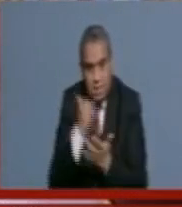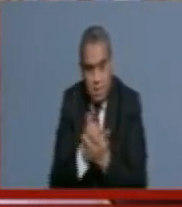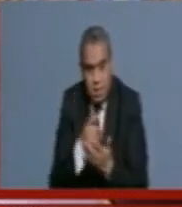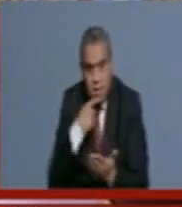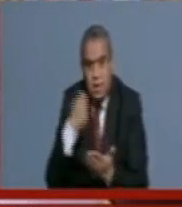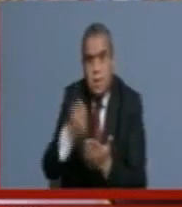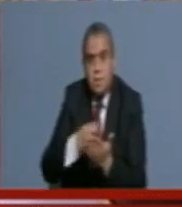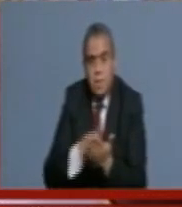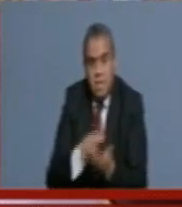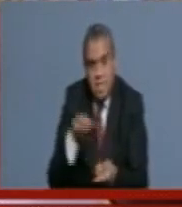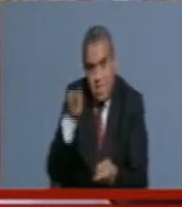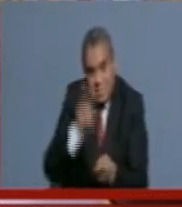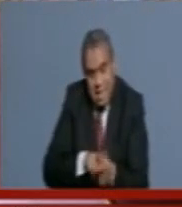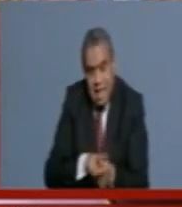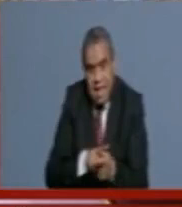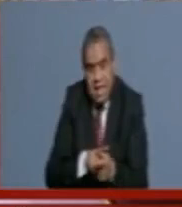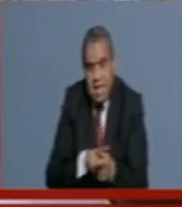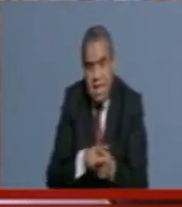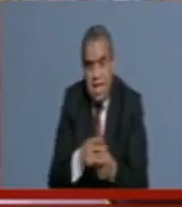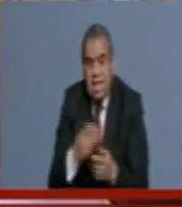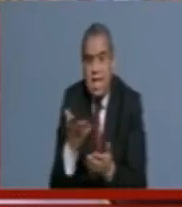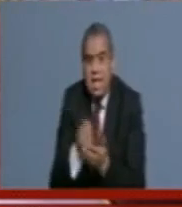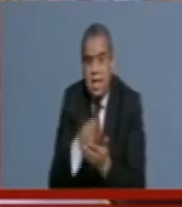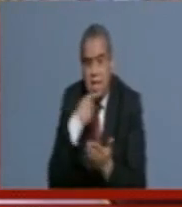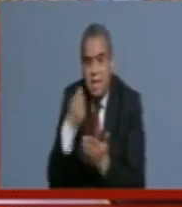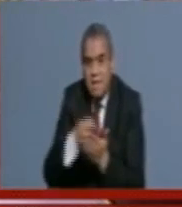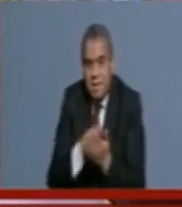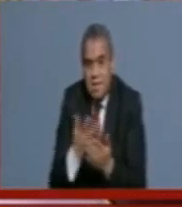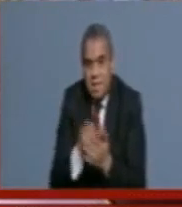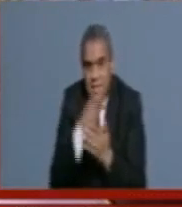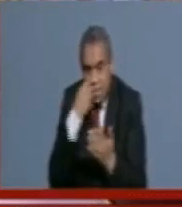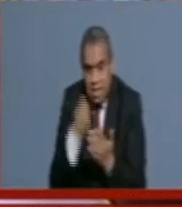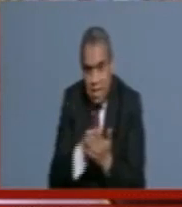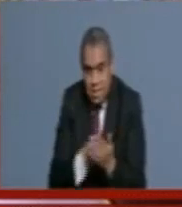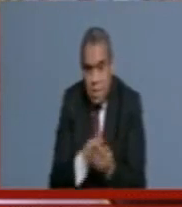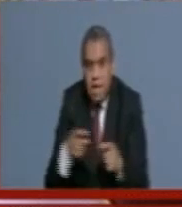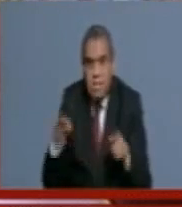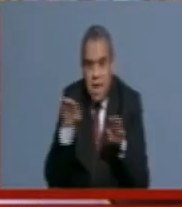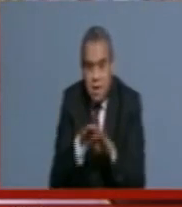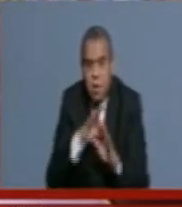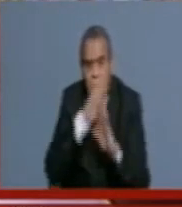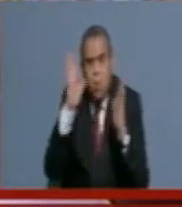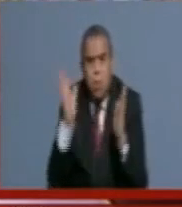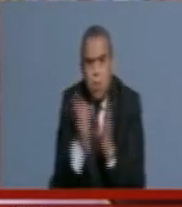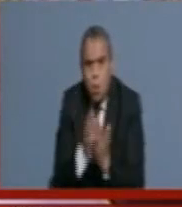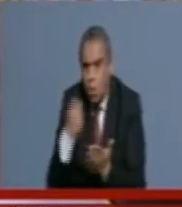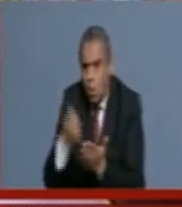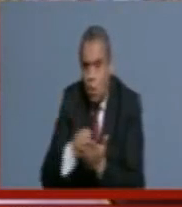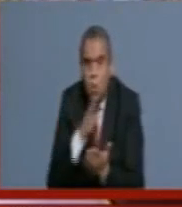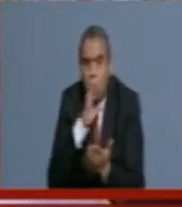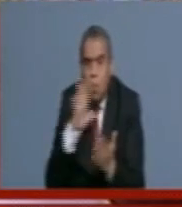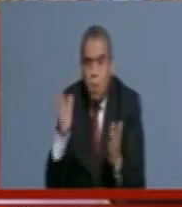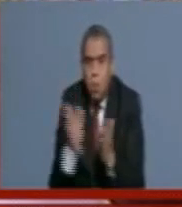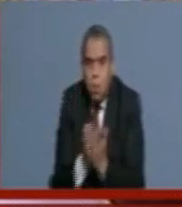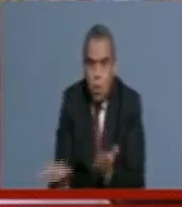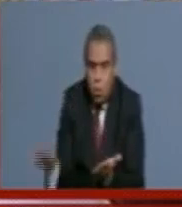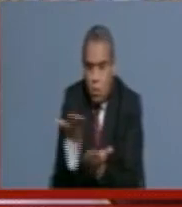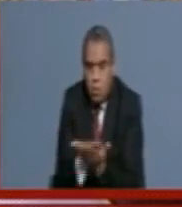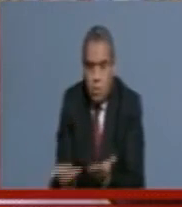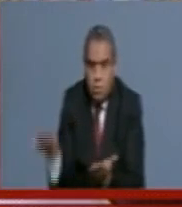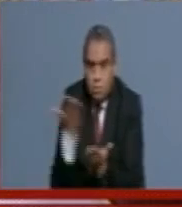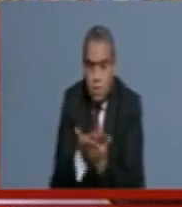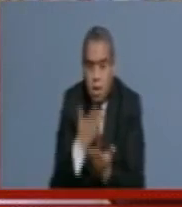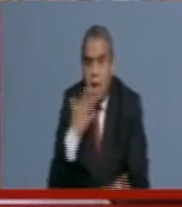إجراءات استلام محاضر الفرز اللجان الفرعية، ثم تجميعها والحصر العددي